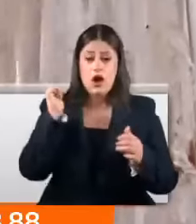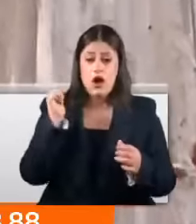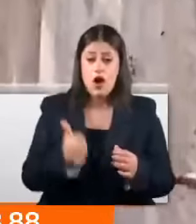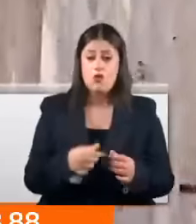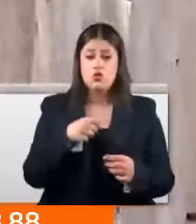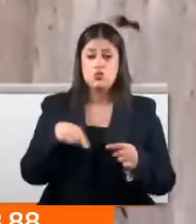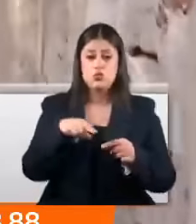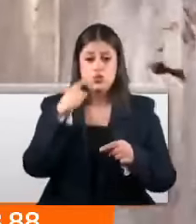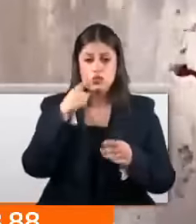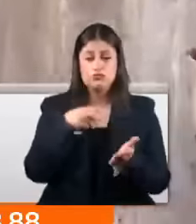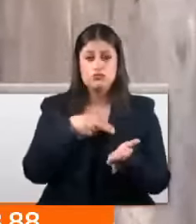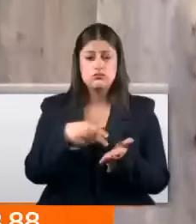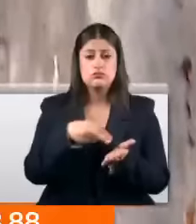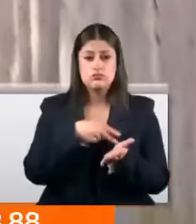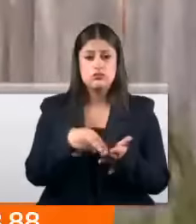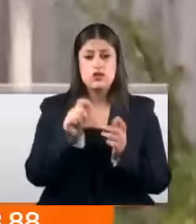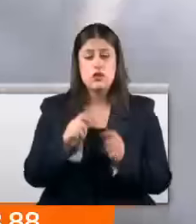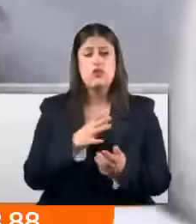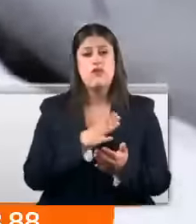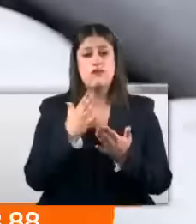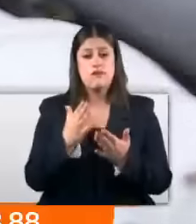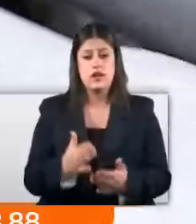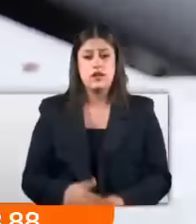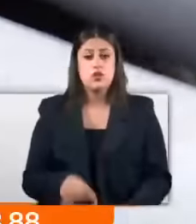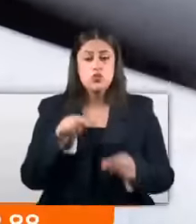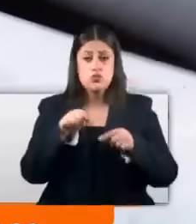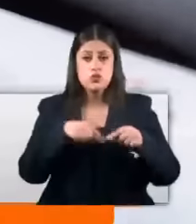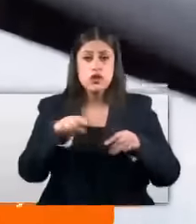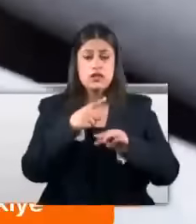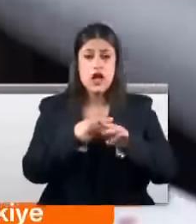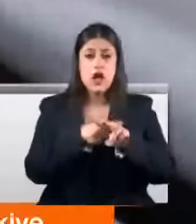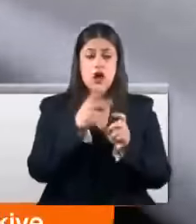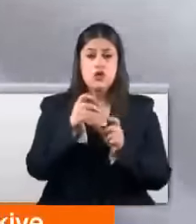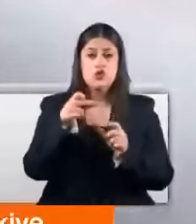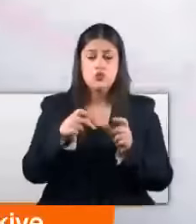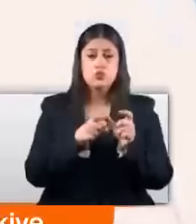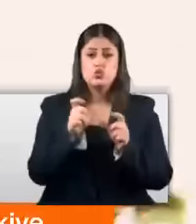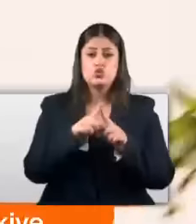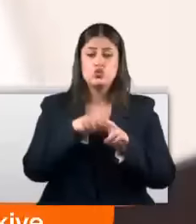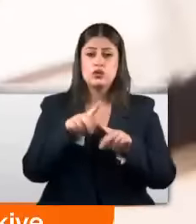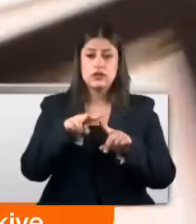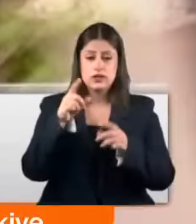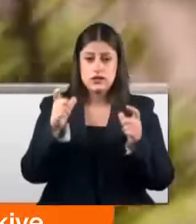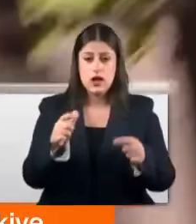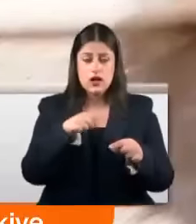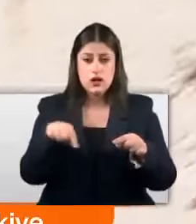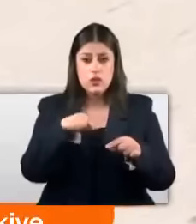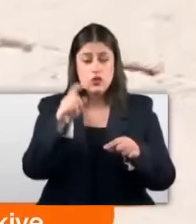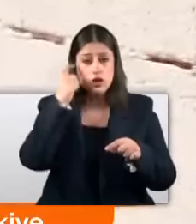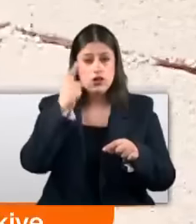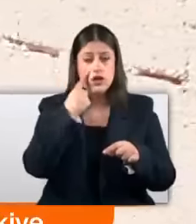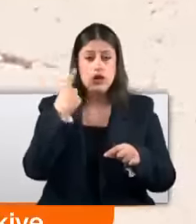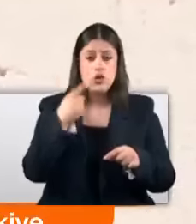gün işte tam da bu rezilliği yaşıyorlar. Burası Eyüp Sultan Karadolap Mahallesi. İddiaya göre bu